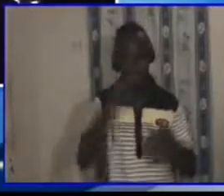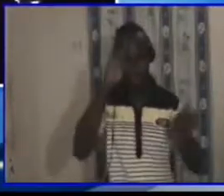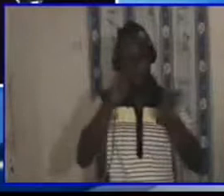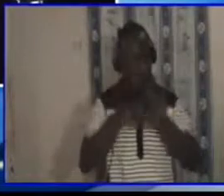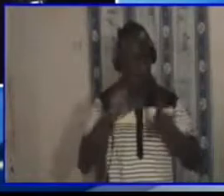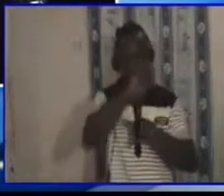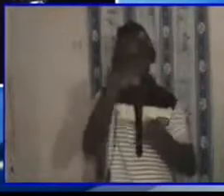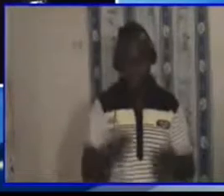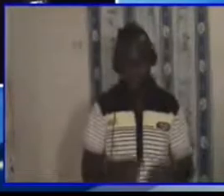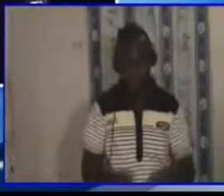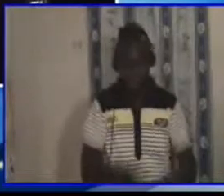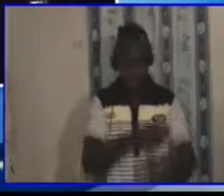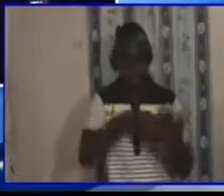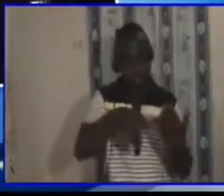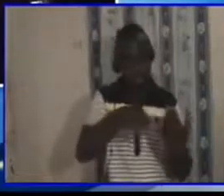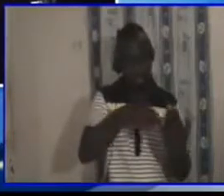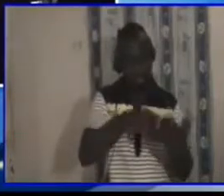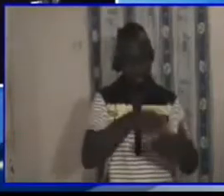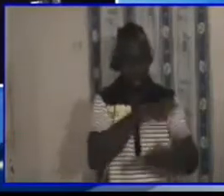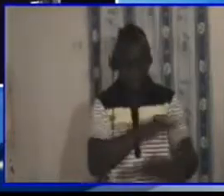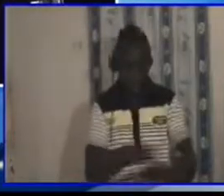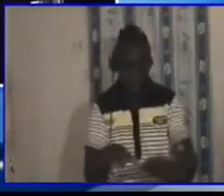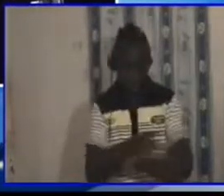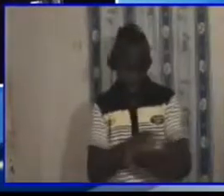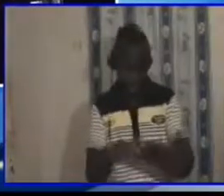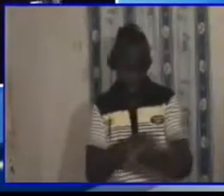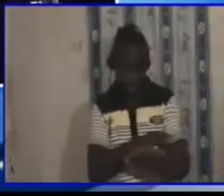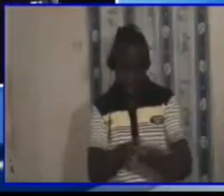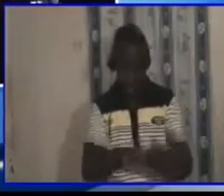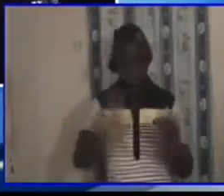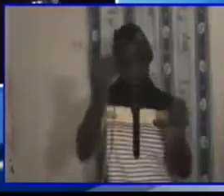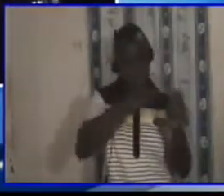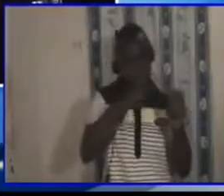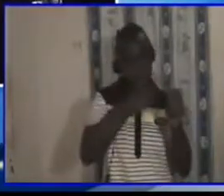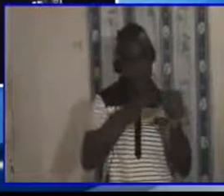il nostro caro fratello vele leggera